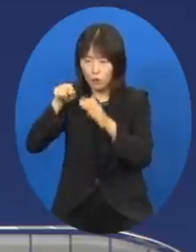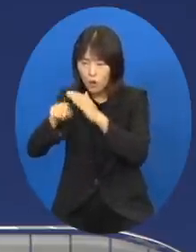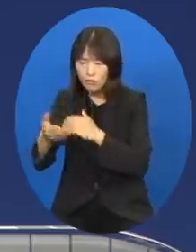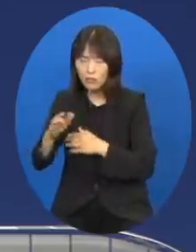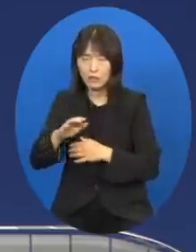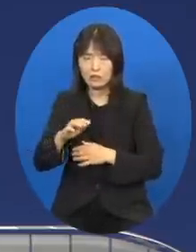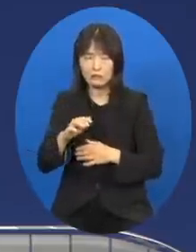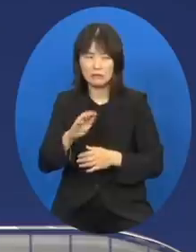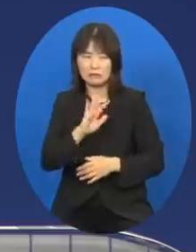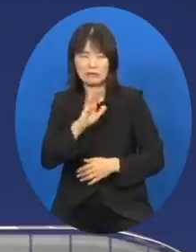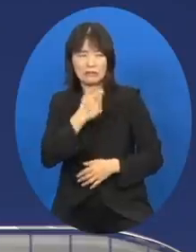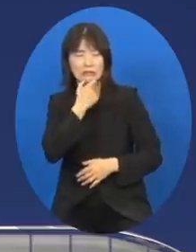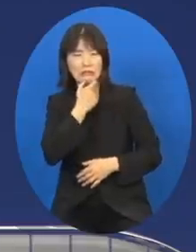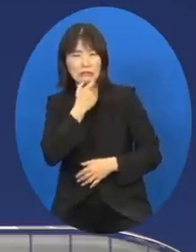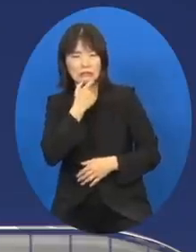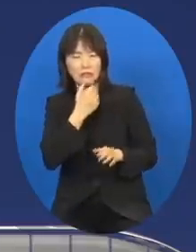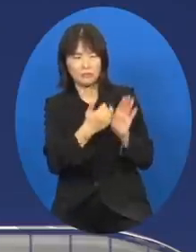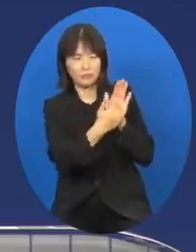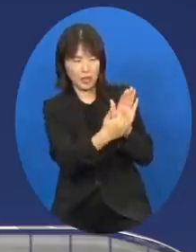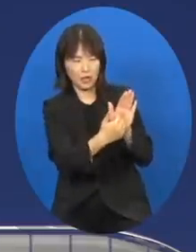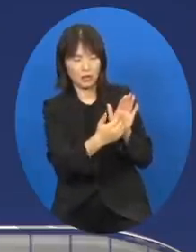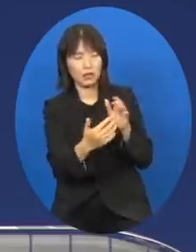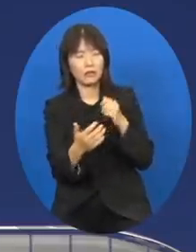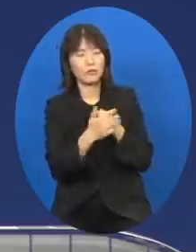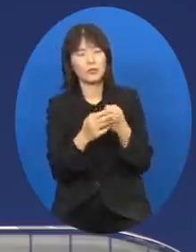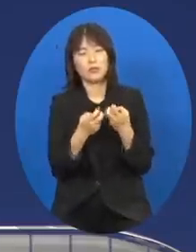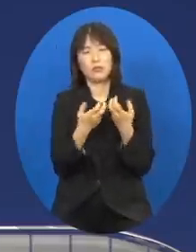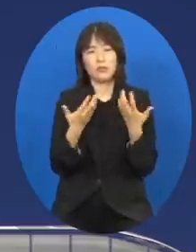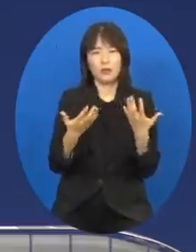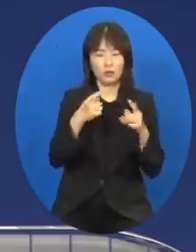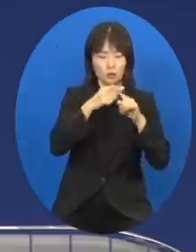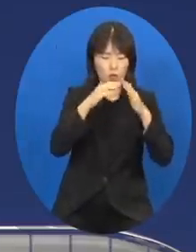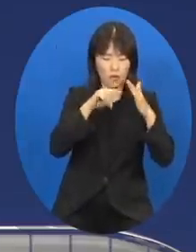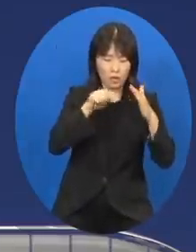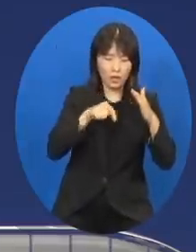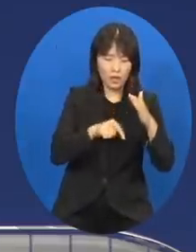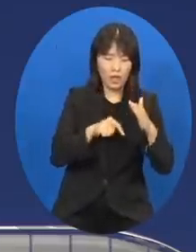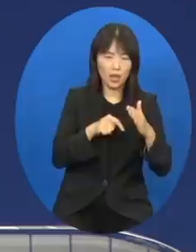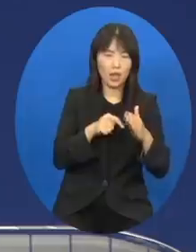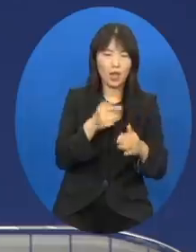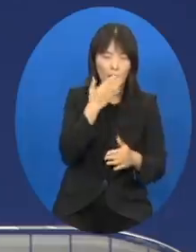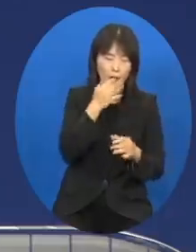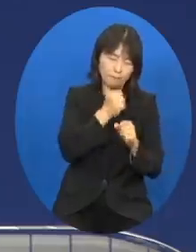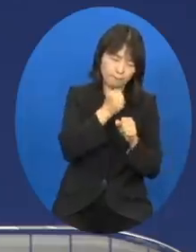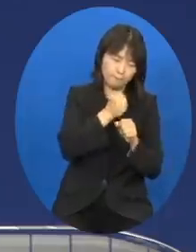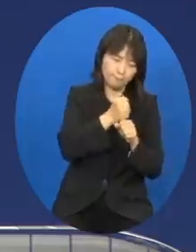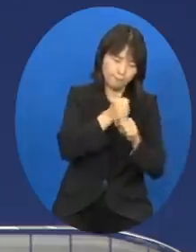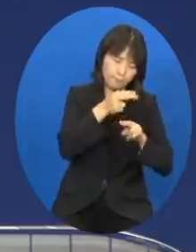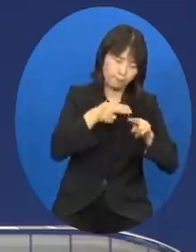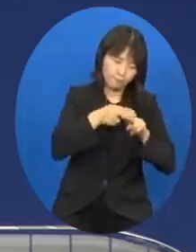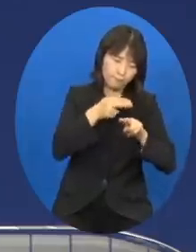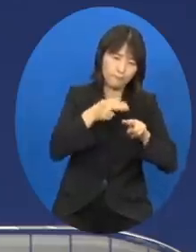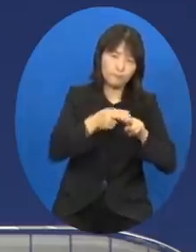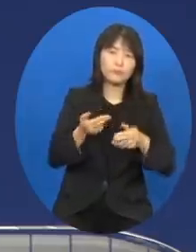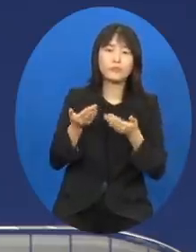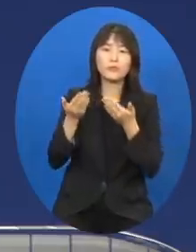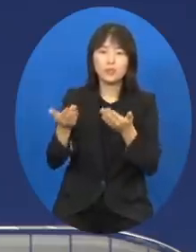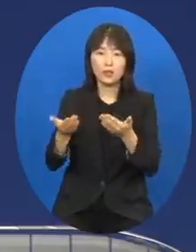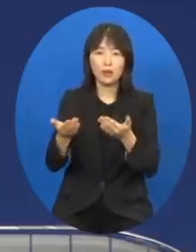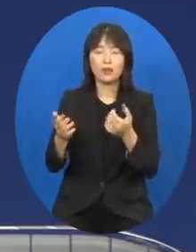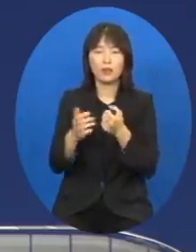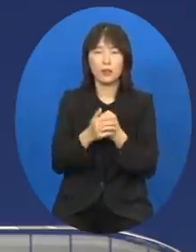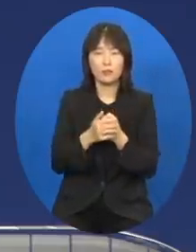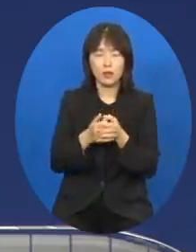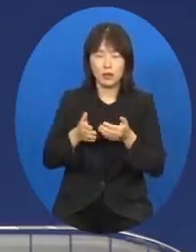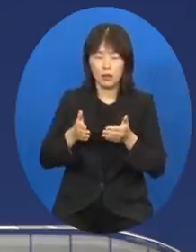그러니까 할 수 없이 교회에서 밥을 해드릴 수밖에 없게 됐어요. 그래서 교회에서 이제 노숙인들 급식소를 만들게 된